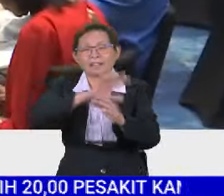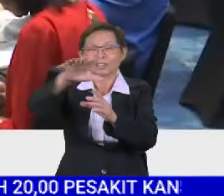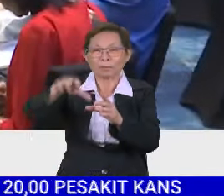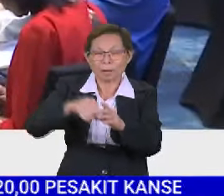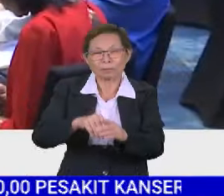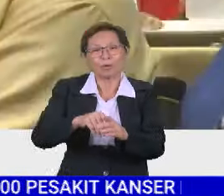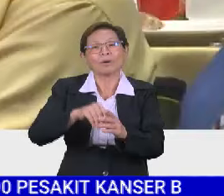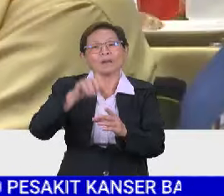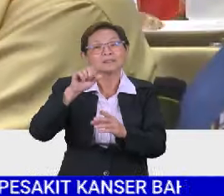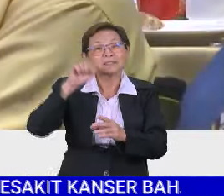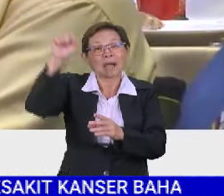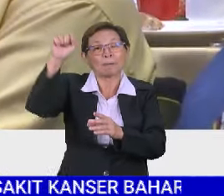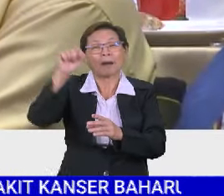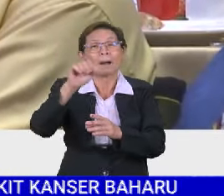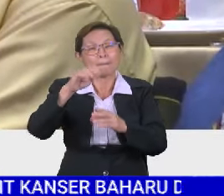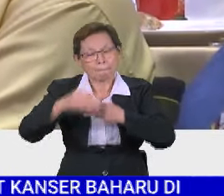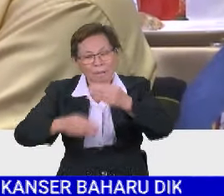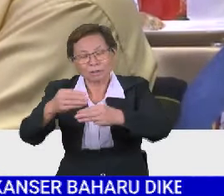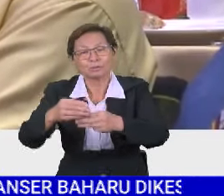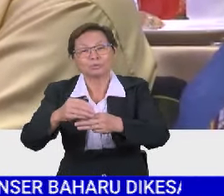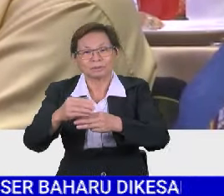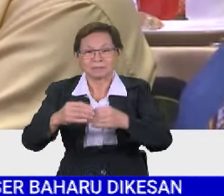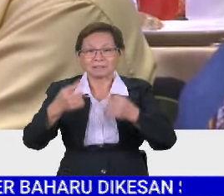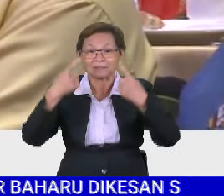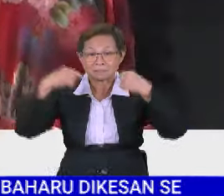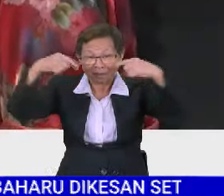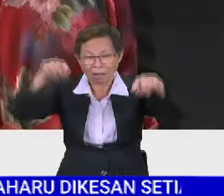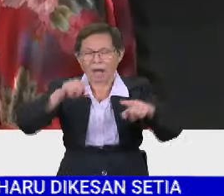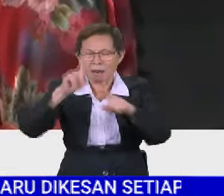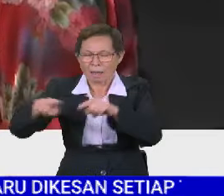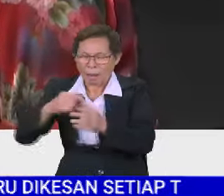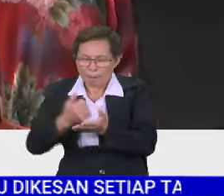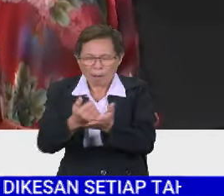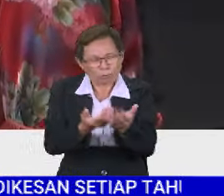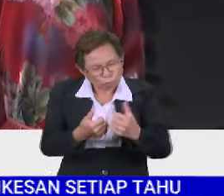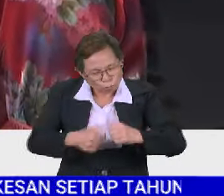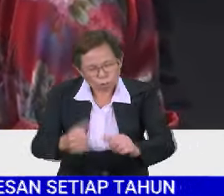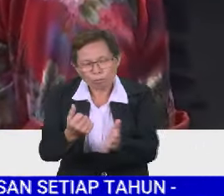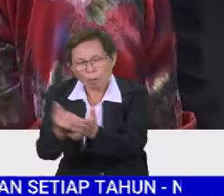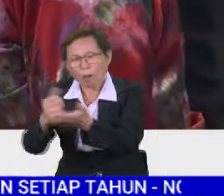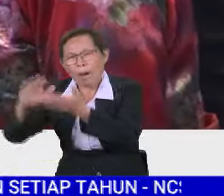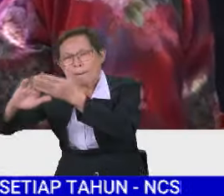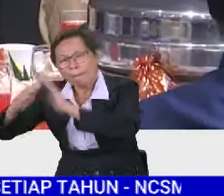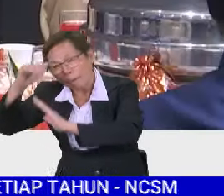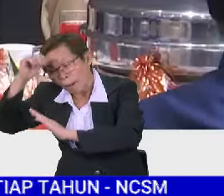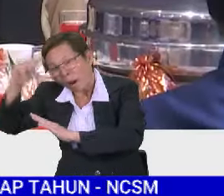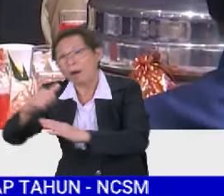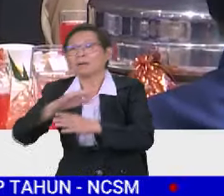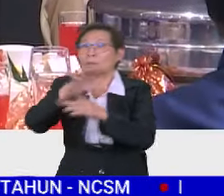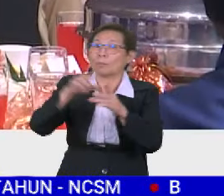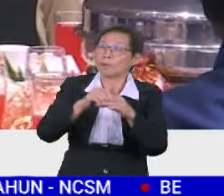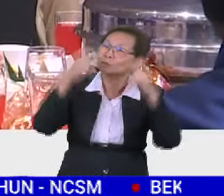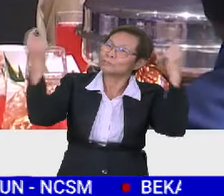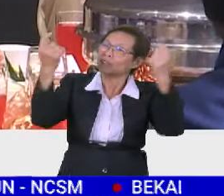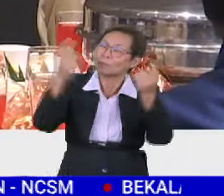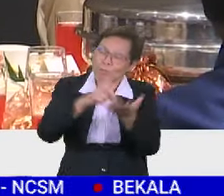Sabah maju jaya justru berbagai bantuan terus diberikan kepada masyarakat India termasuk ketika sambutan dipapali